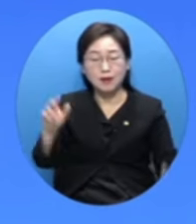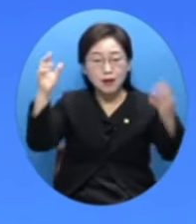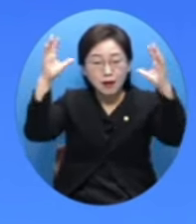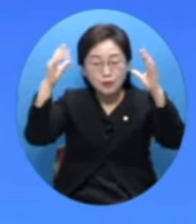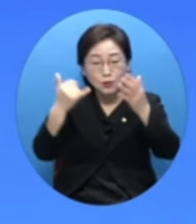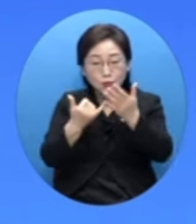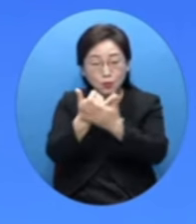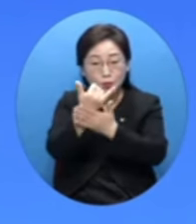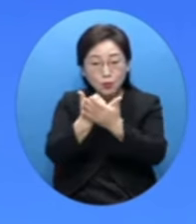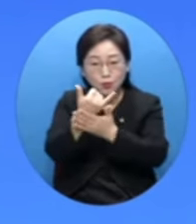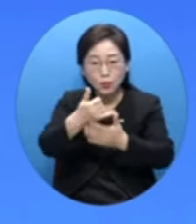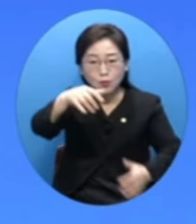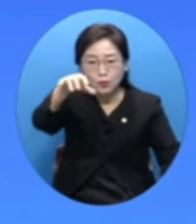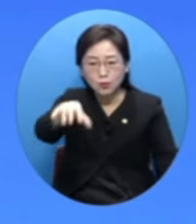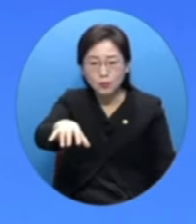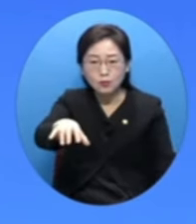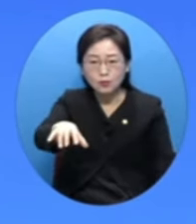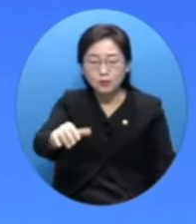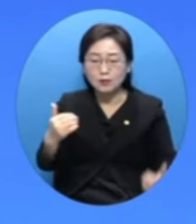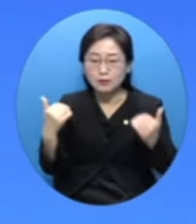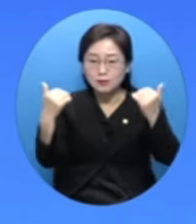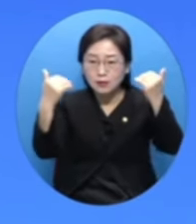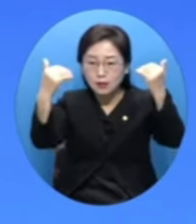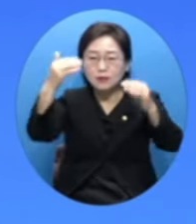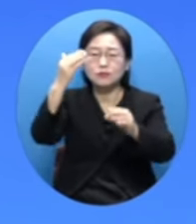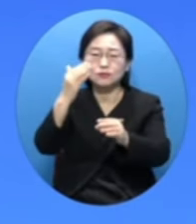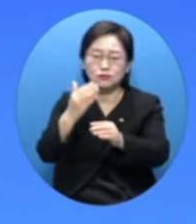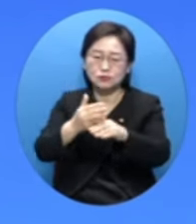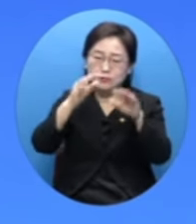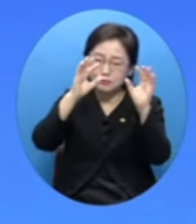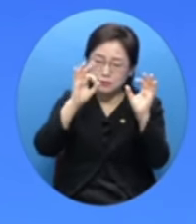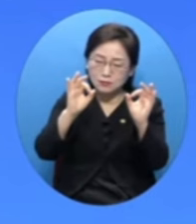아동보호시설에서 자라고 있는 그